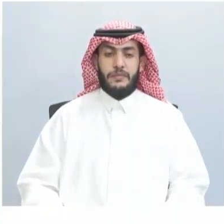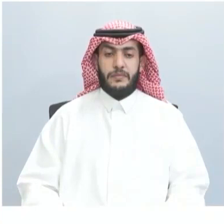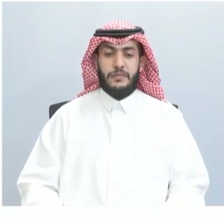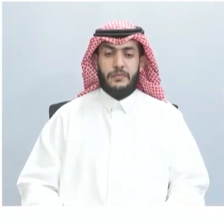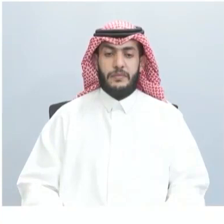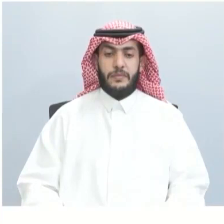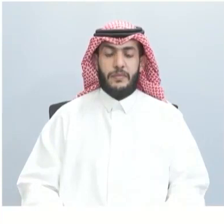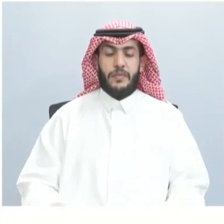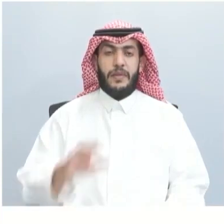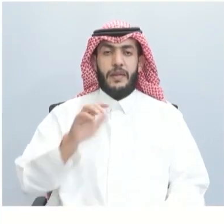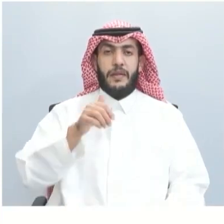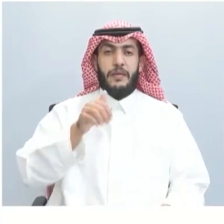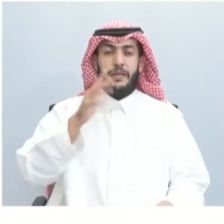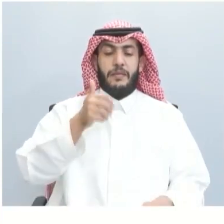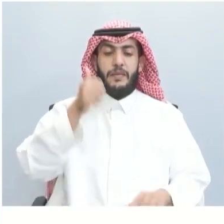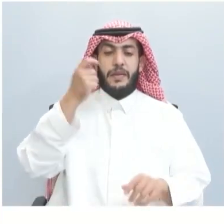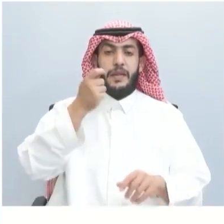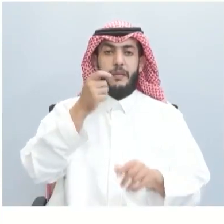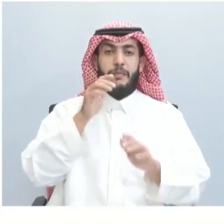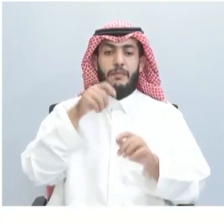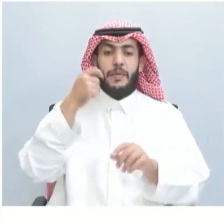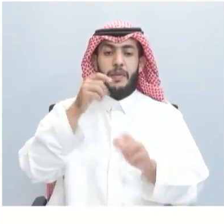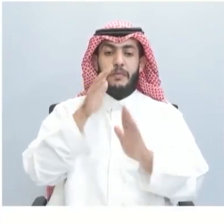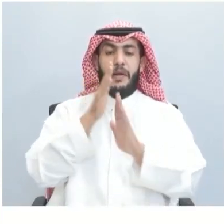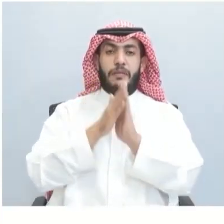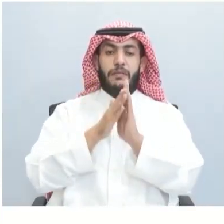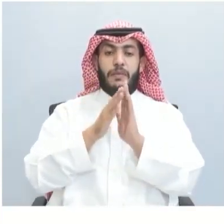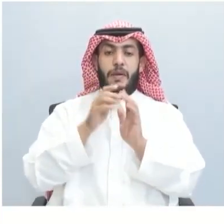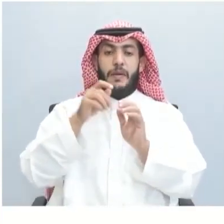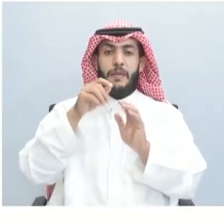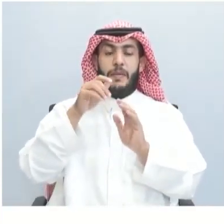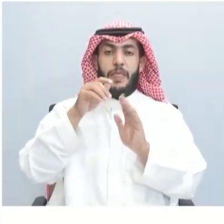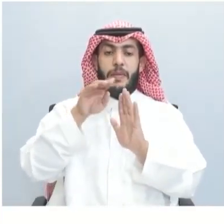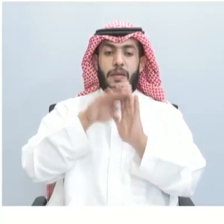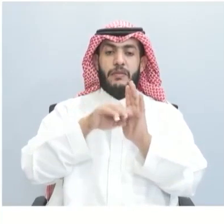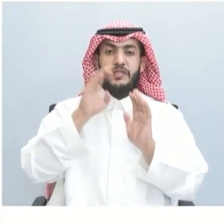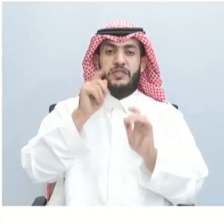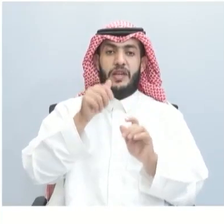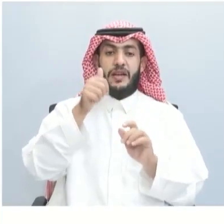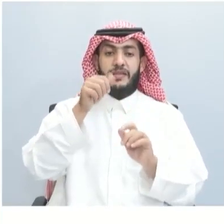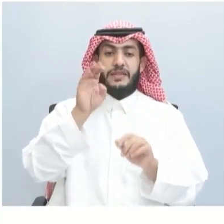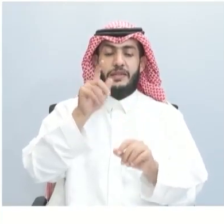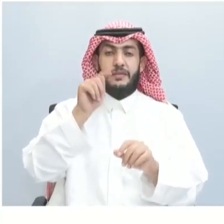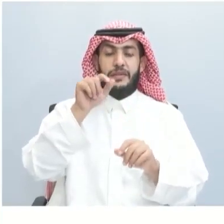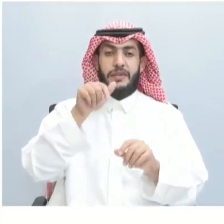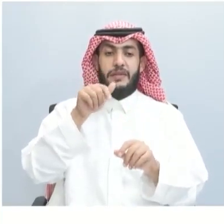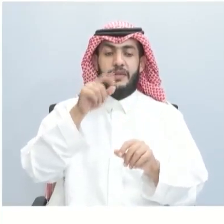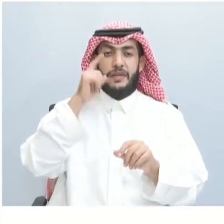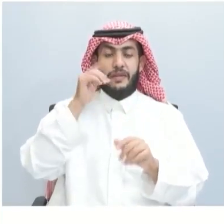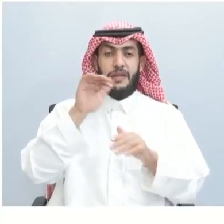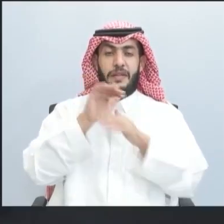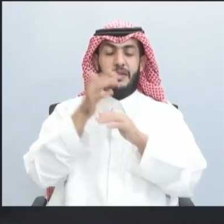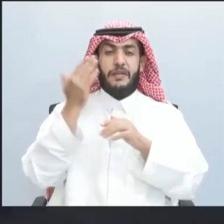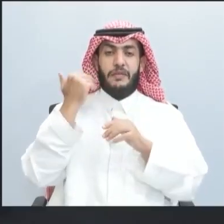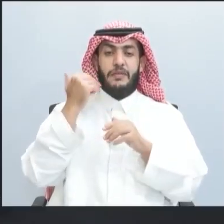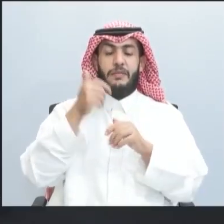وديناميكيه كيف يمكن كتابه مقطع البرمج جافا سكريبت في الاتش تي ام ال تعرفنا في الدرس